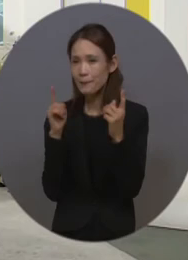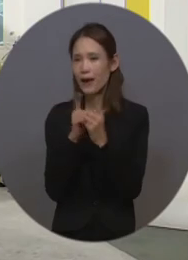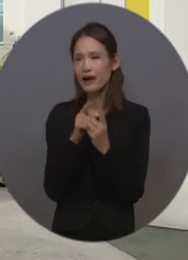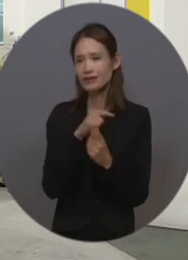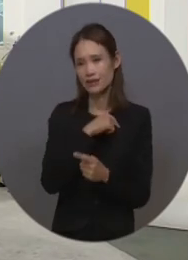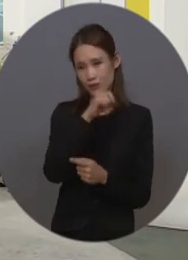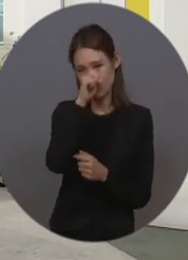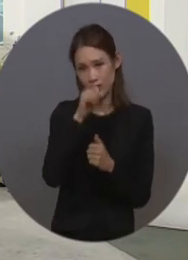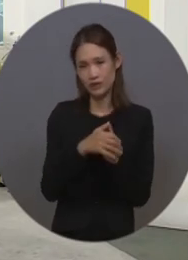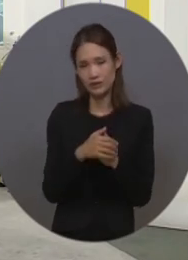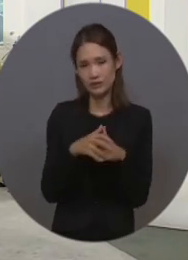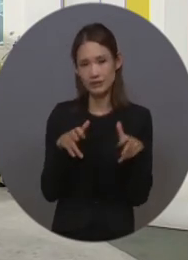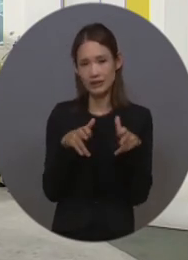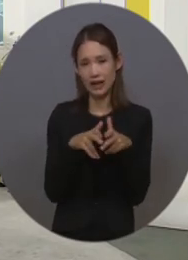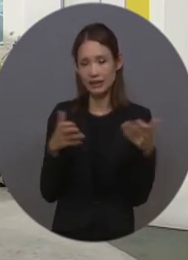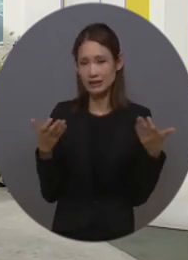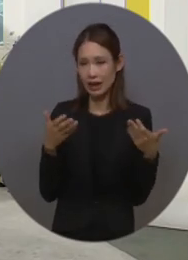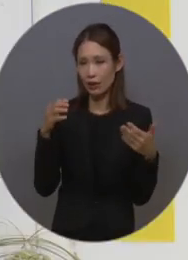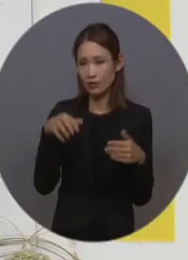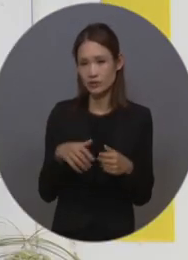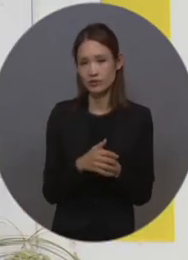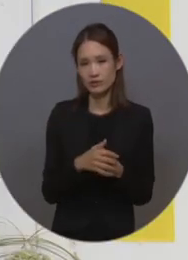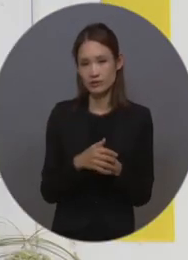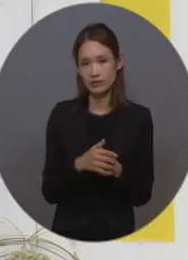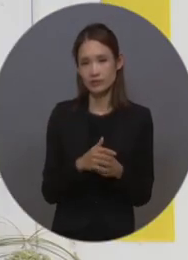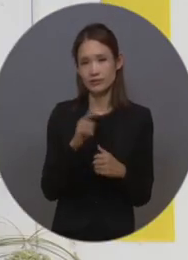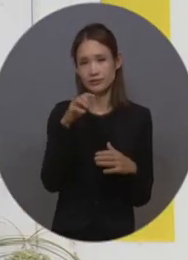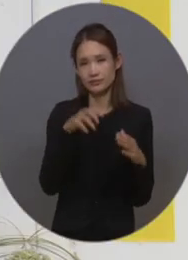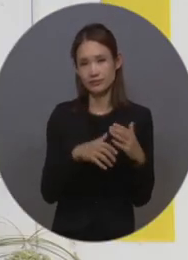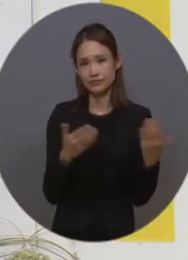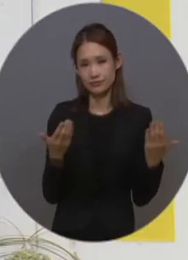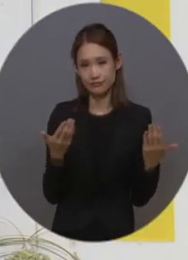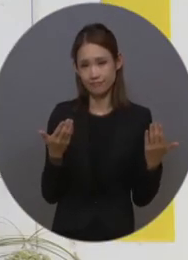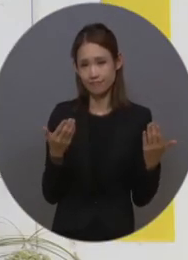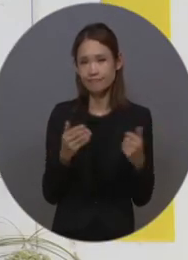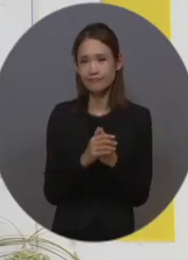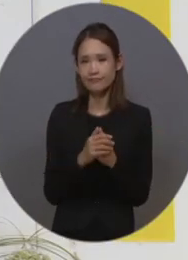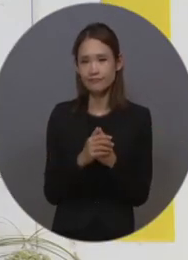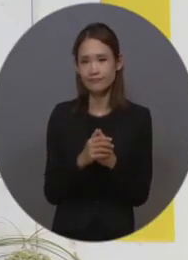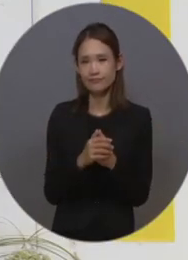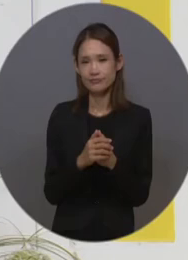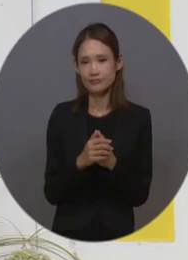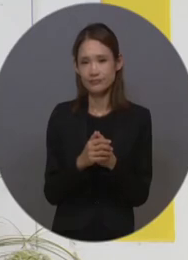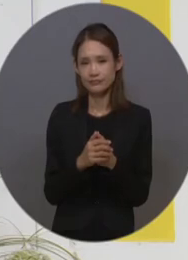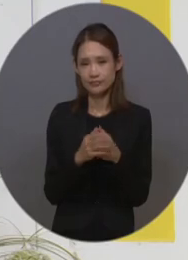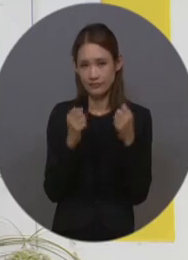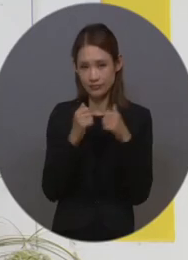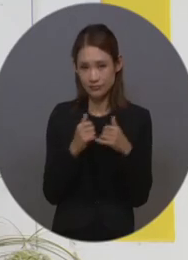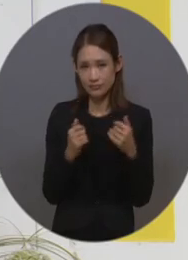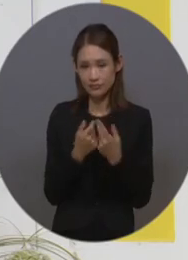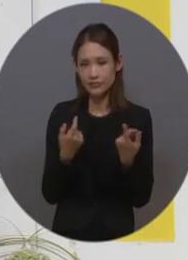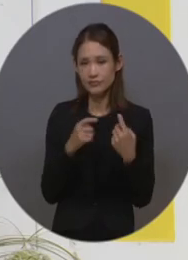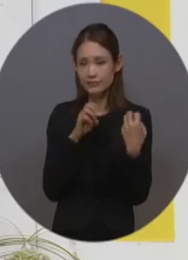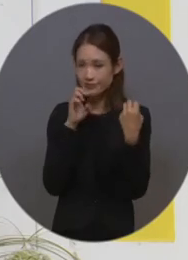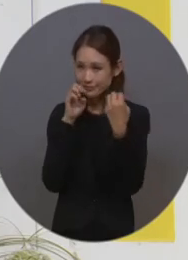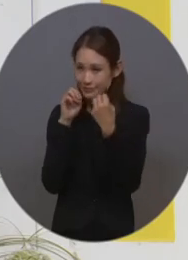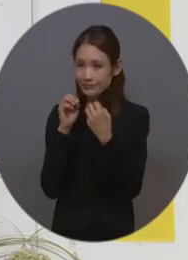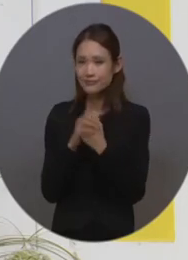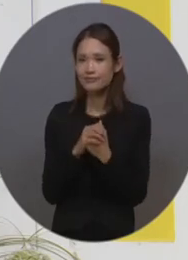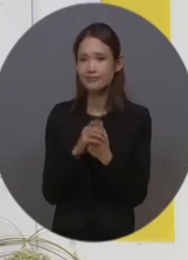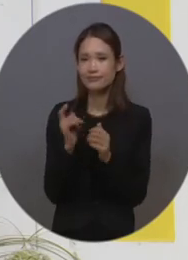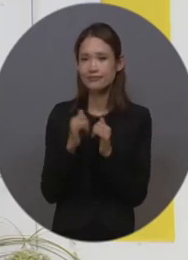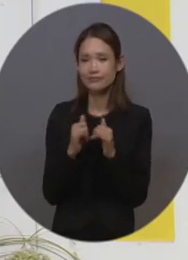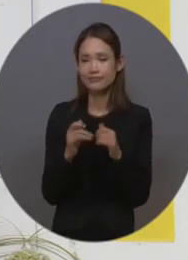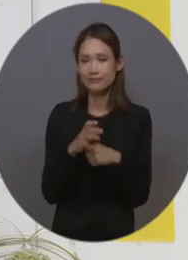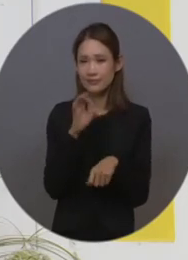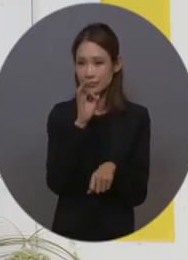또 이제 장애인 작업장이 있지 않습니까? 네, 네. 거기서 이제 일터, 네. 작업도 많이 일터 하시잖아요. 네. 거기 계신 분들하고 가서 이야기도 하고 네. 또 어떤